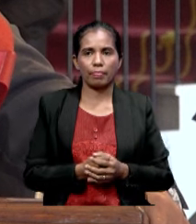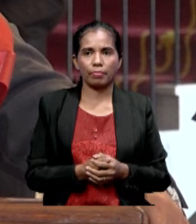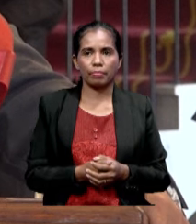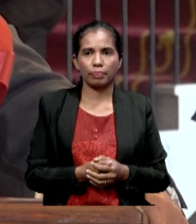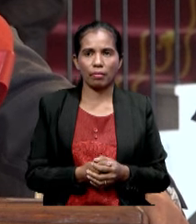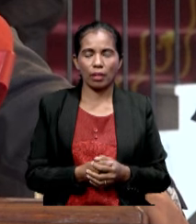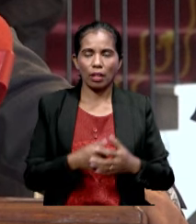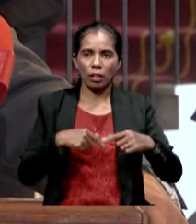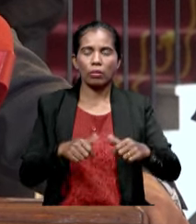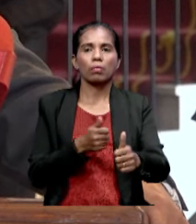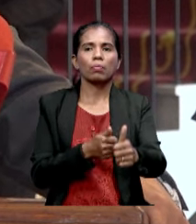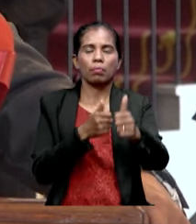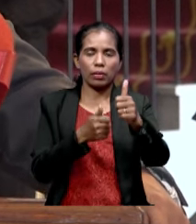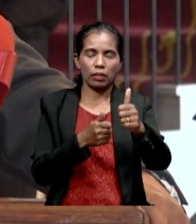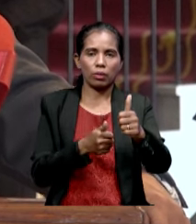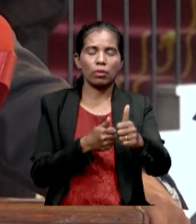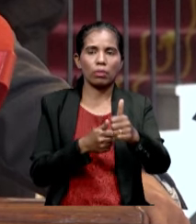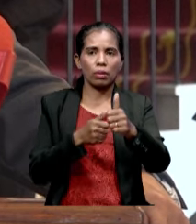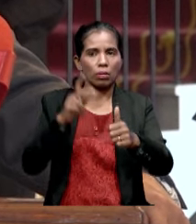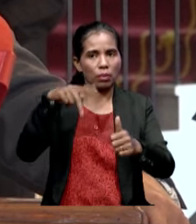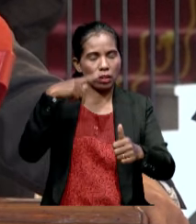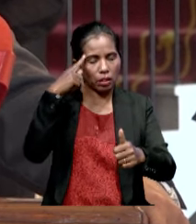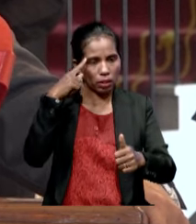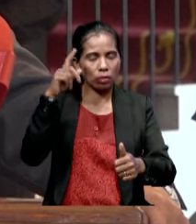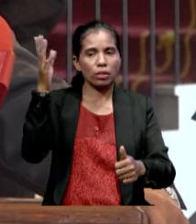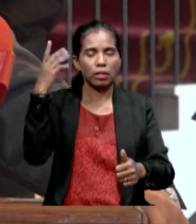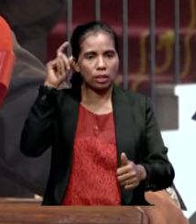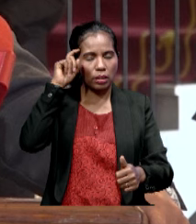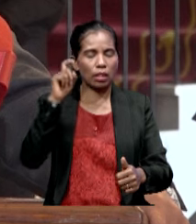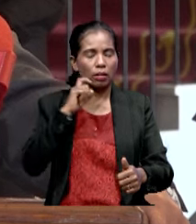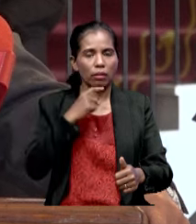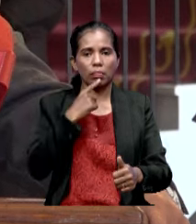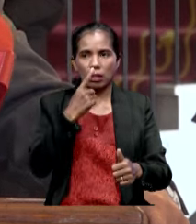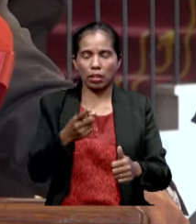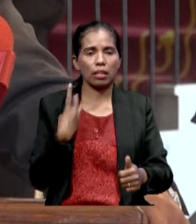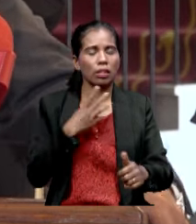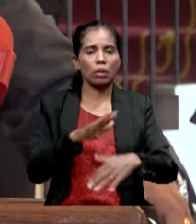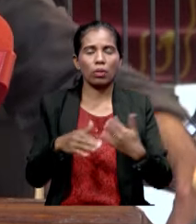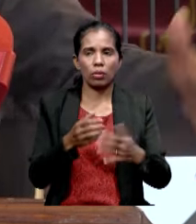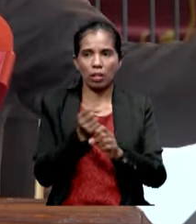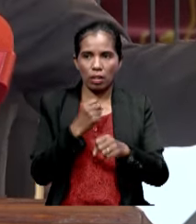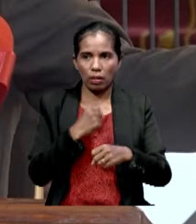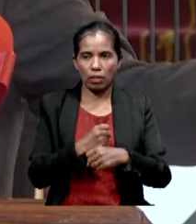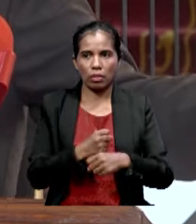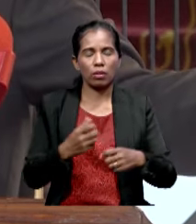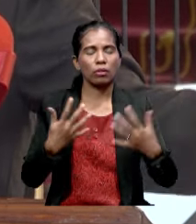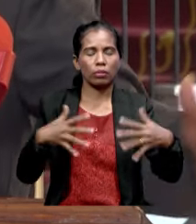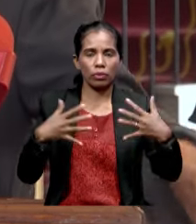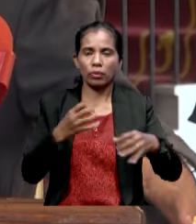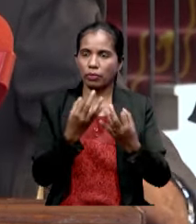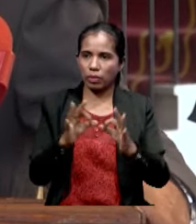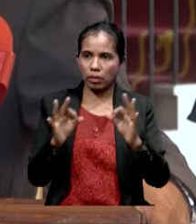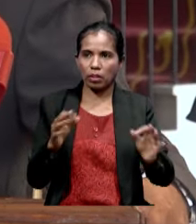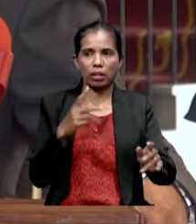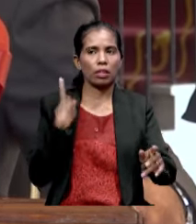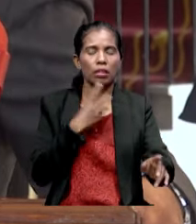Nem baseia ba política na be, mam chana na lok. Halo, ita hot halo kata. Pun hoton ita hot mesti